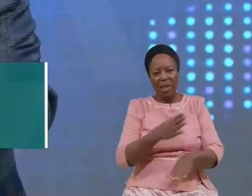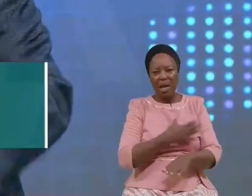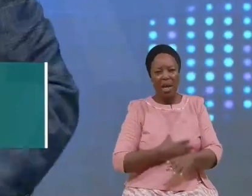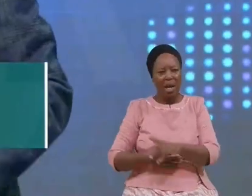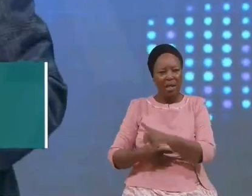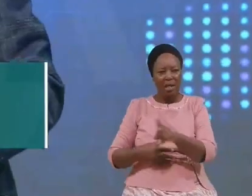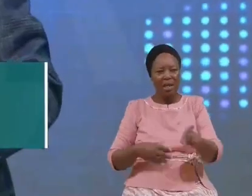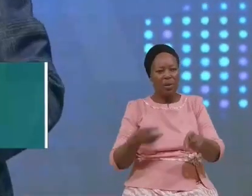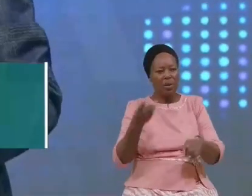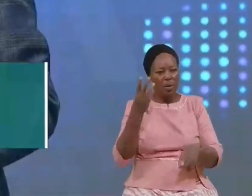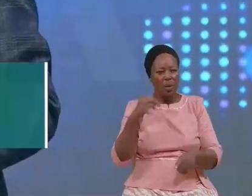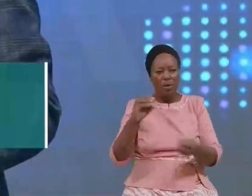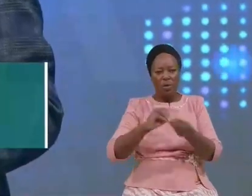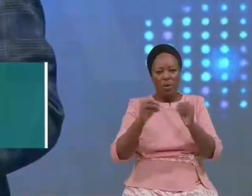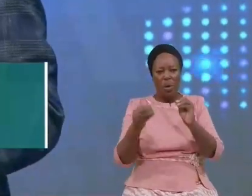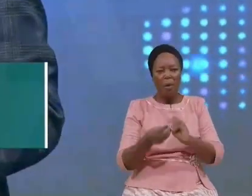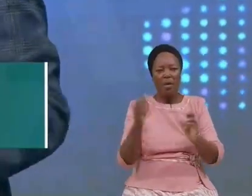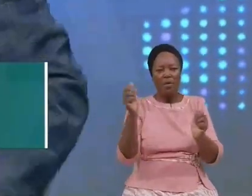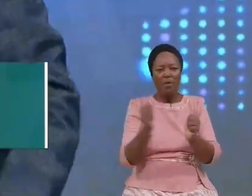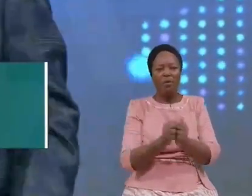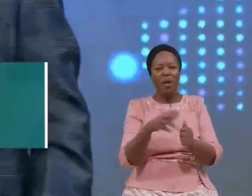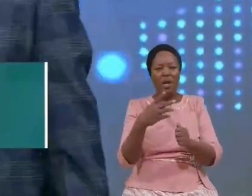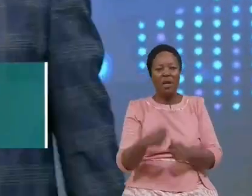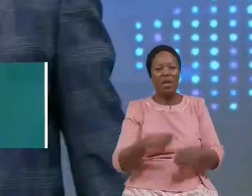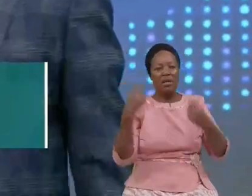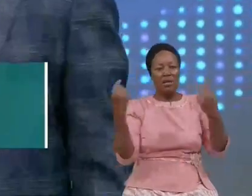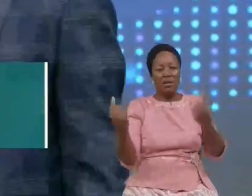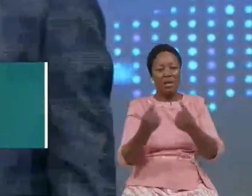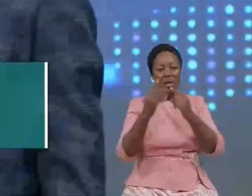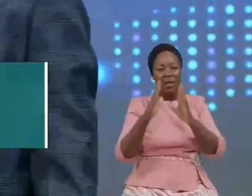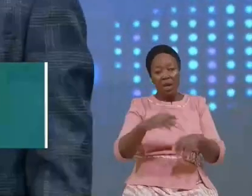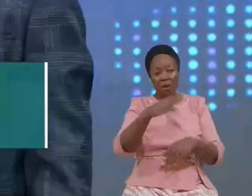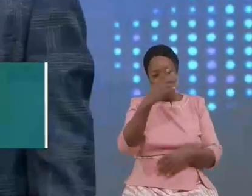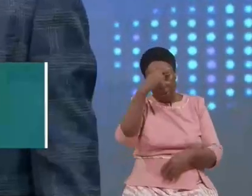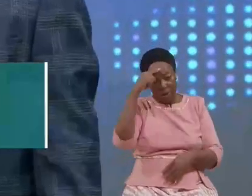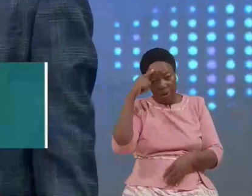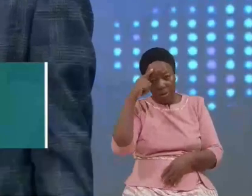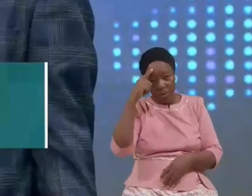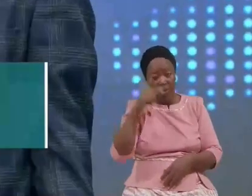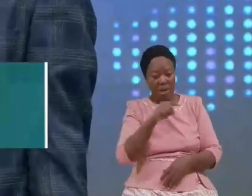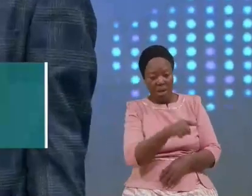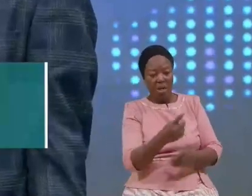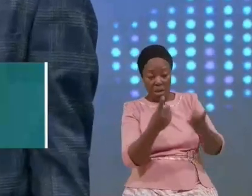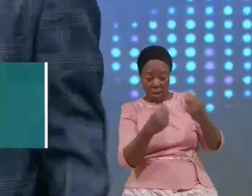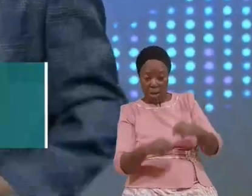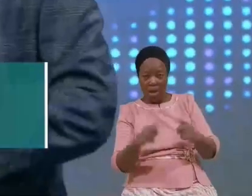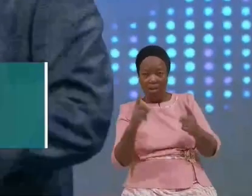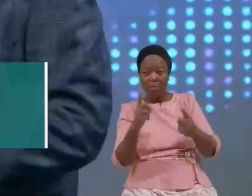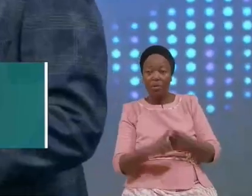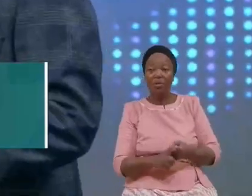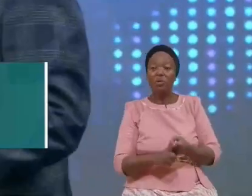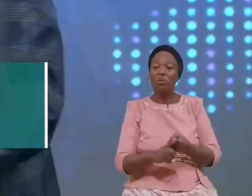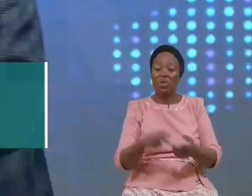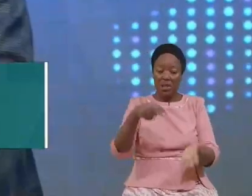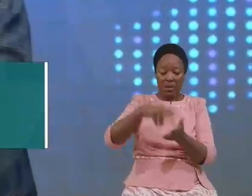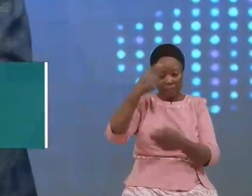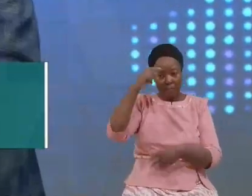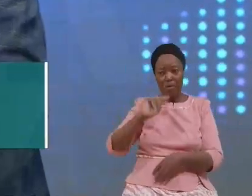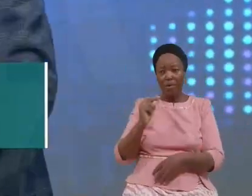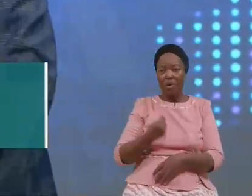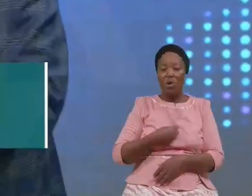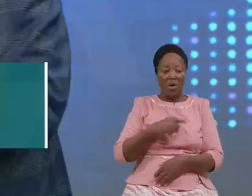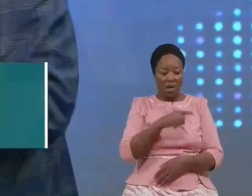des malfaiteurs parce qu'il a porté les péchés de beaucoup d'hommes il est venu